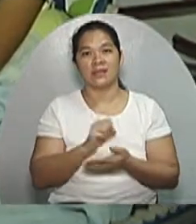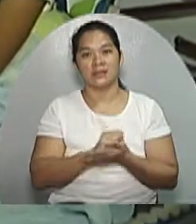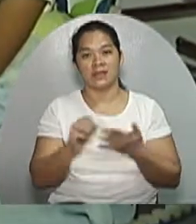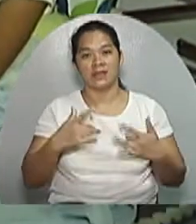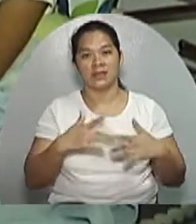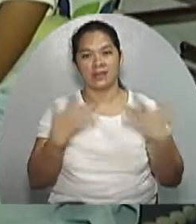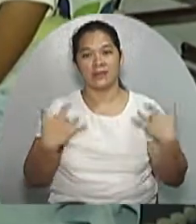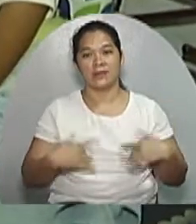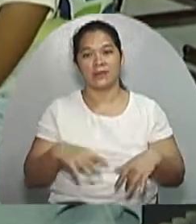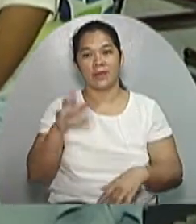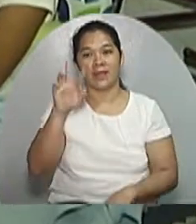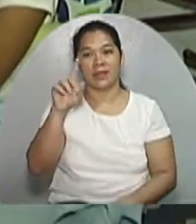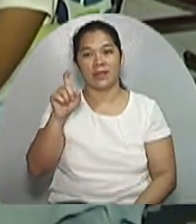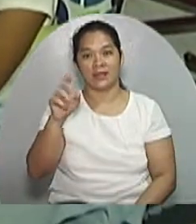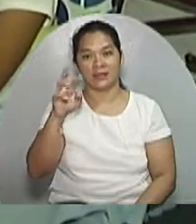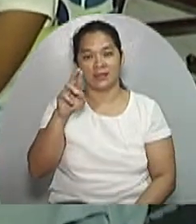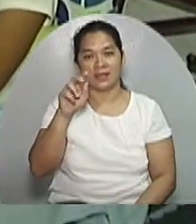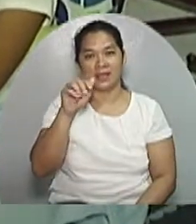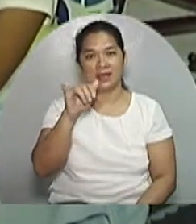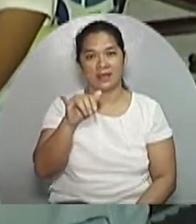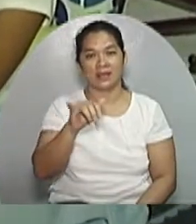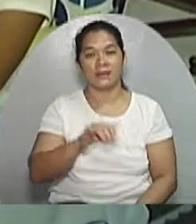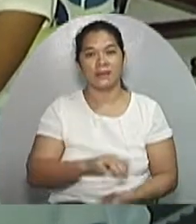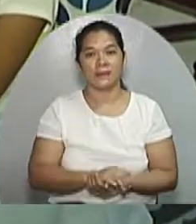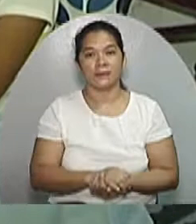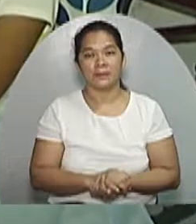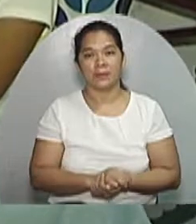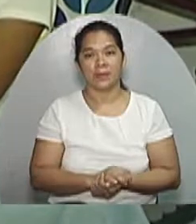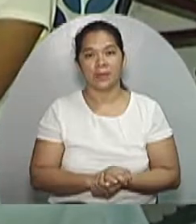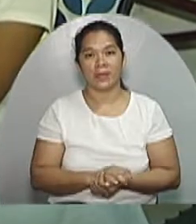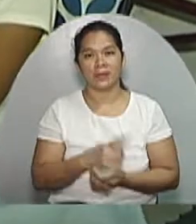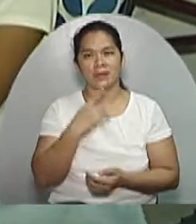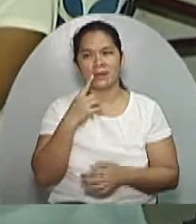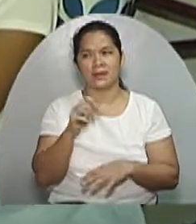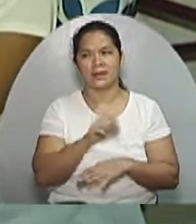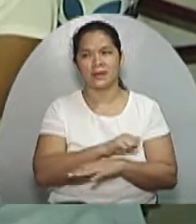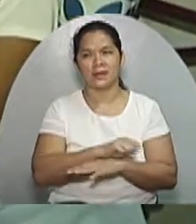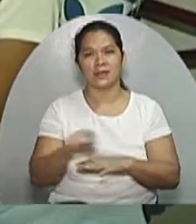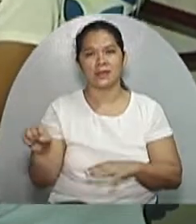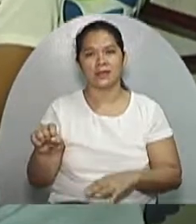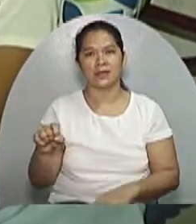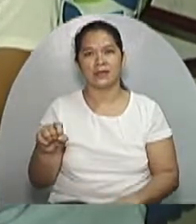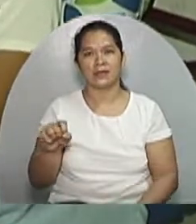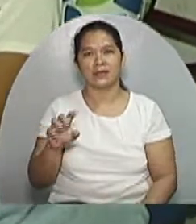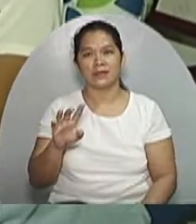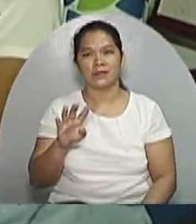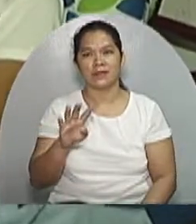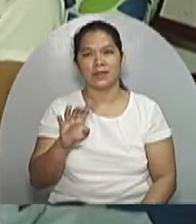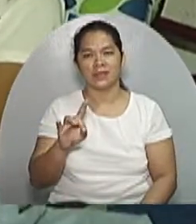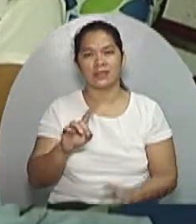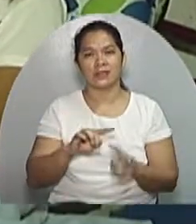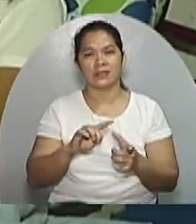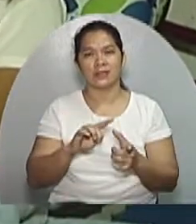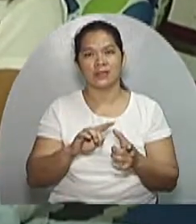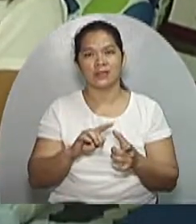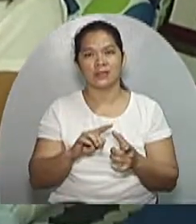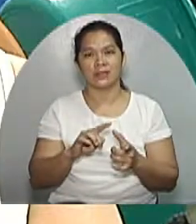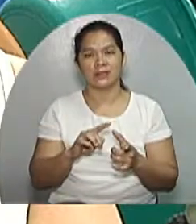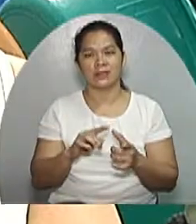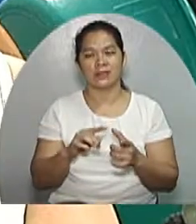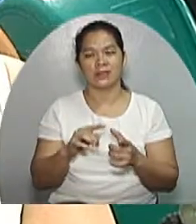Heart, pina-x-ray namin, sabi stage 48 yata nun.